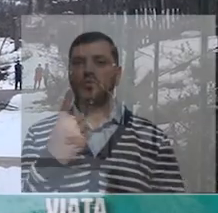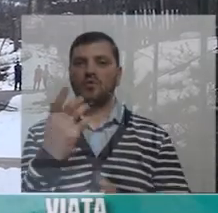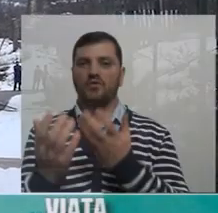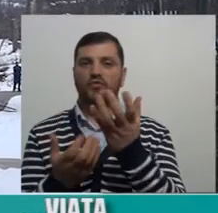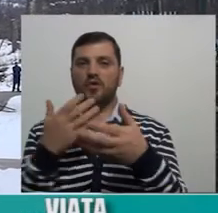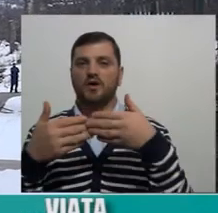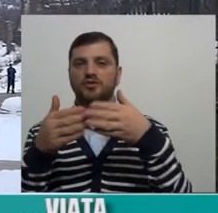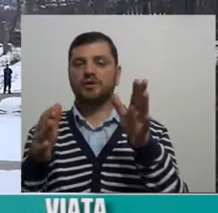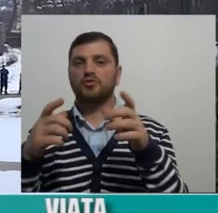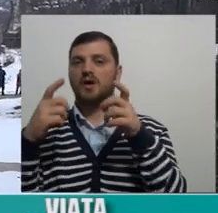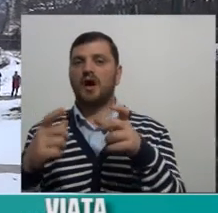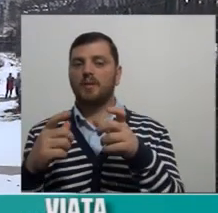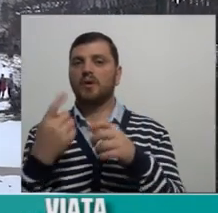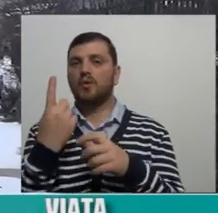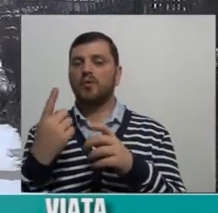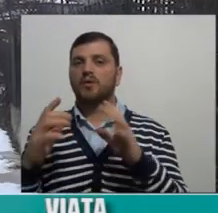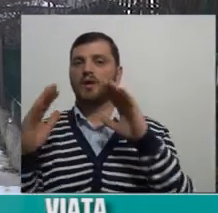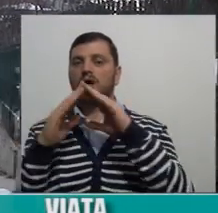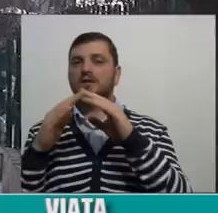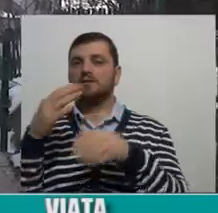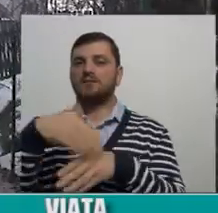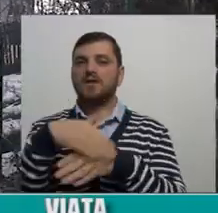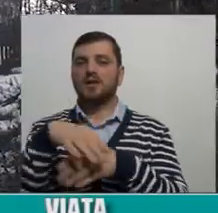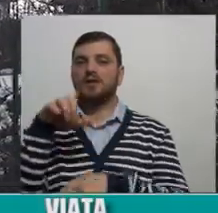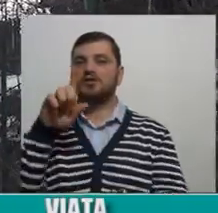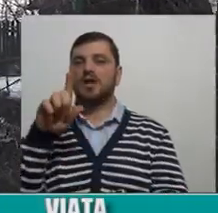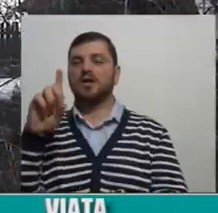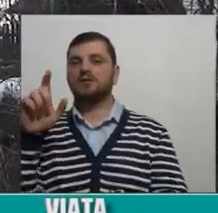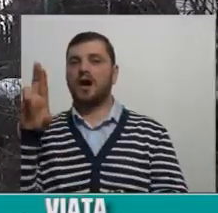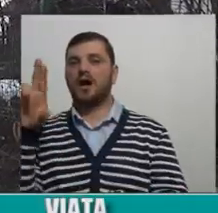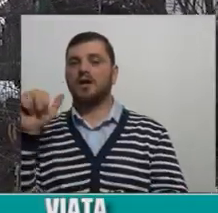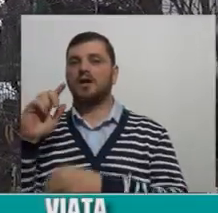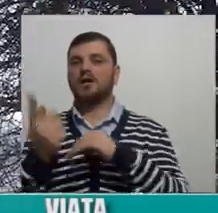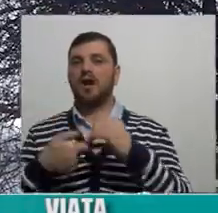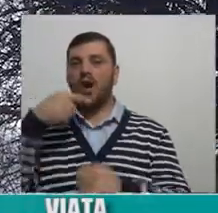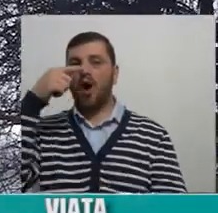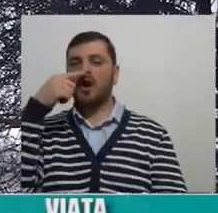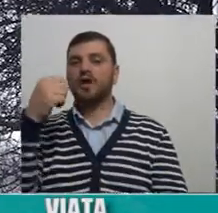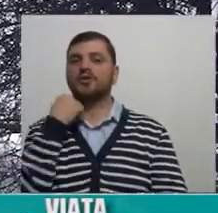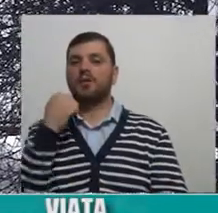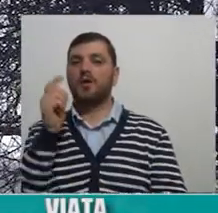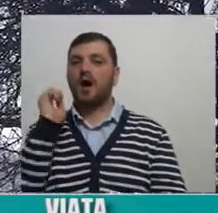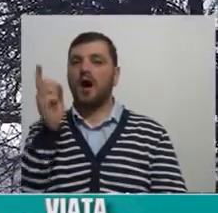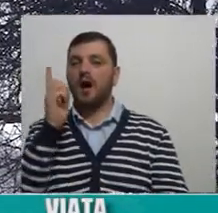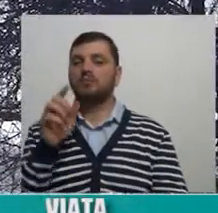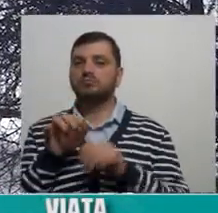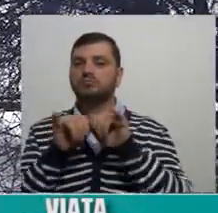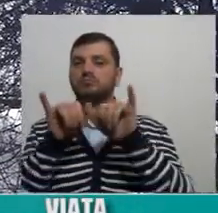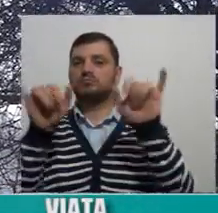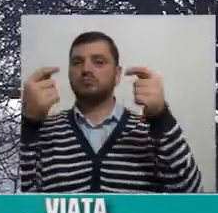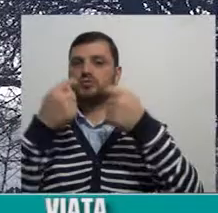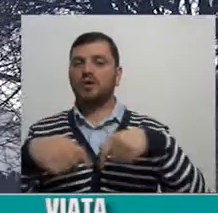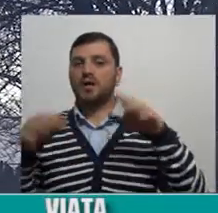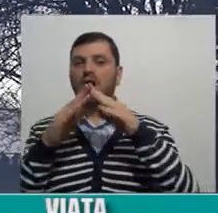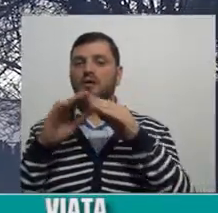Un incendiu izbucnit într-o cameră a unui imobil situat pe strada General Dragalina din municipiul Câmpulung amenința să se propage